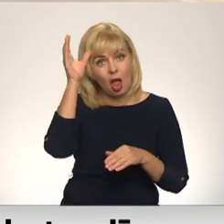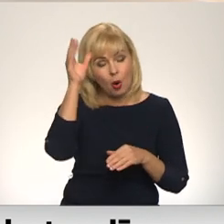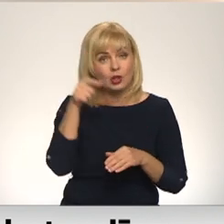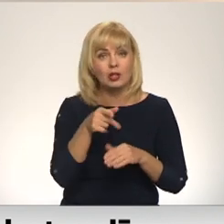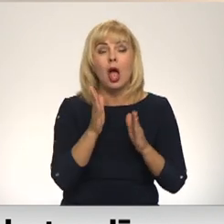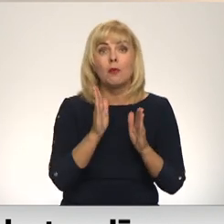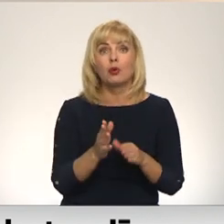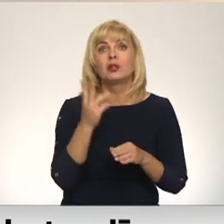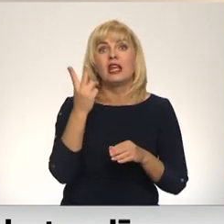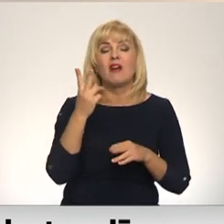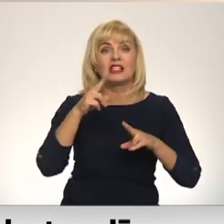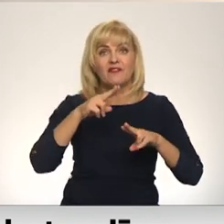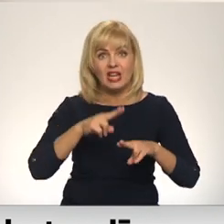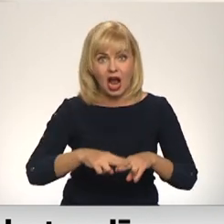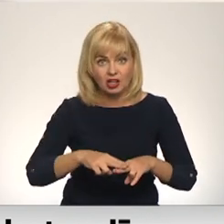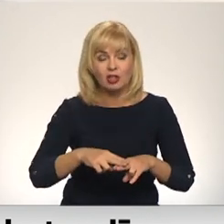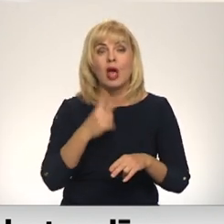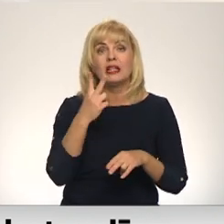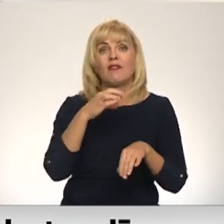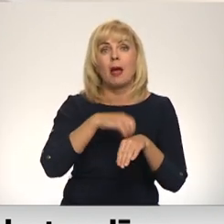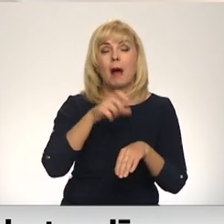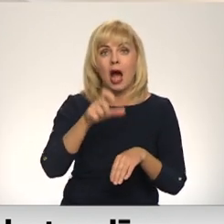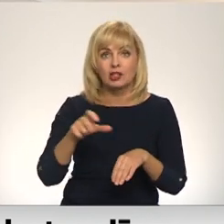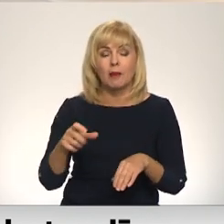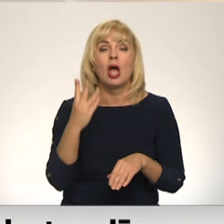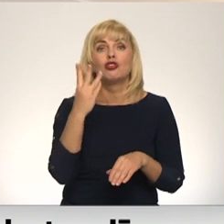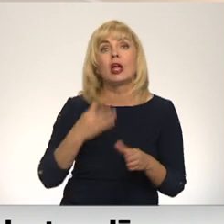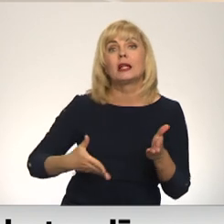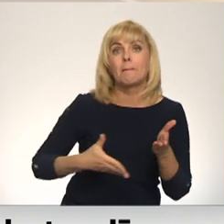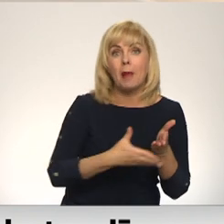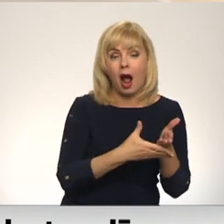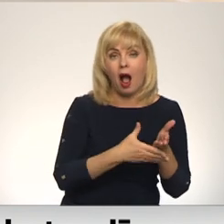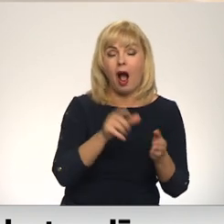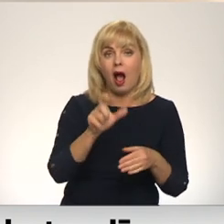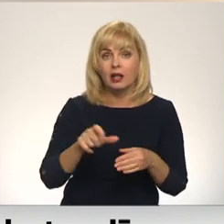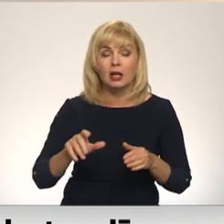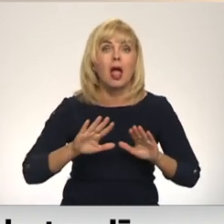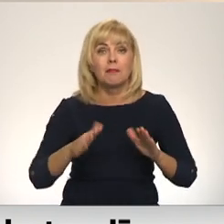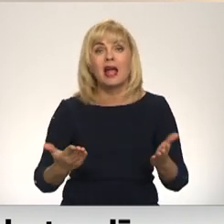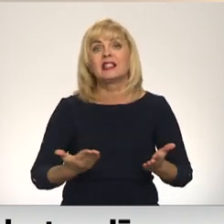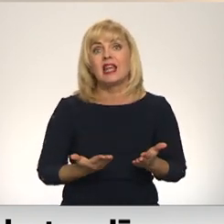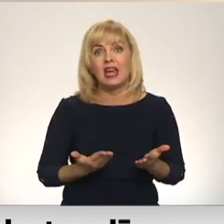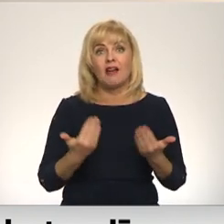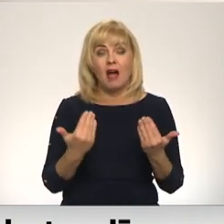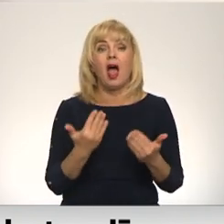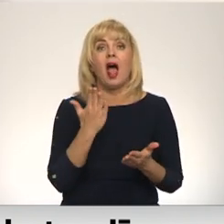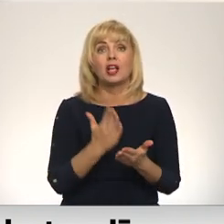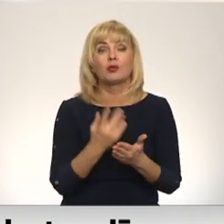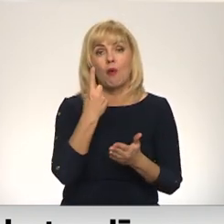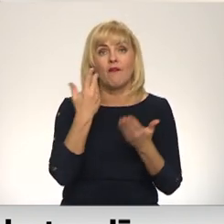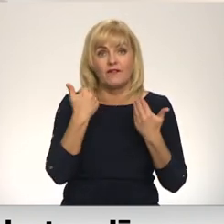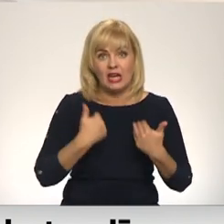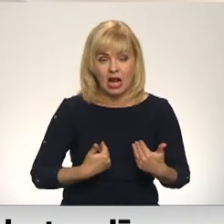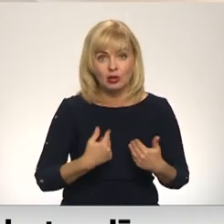būtu divas prakses ar diviem daktariem un četriem palīgiem, bet realitātē es esmu viena un man ir